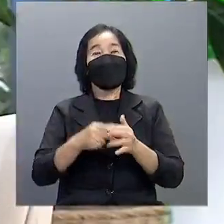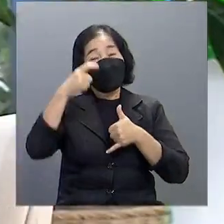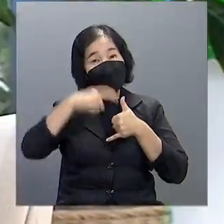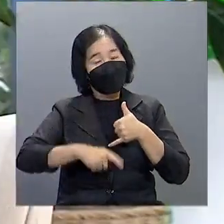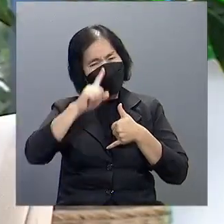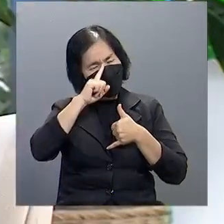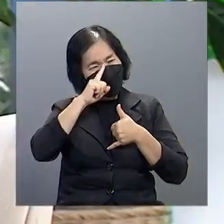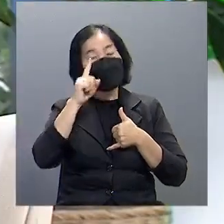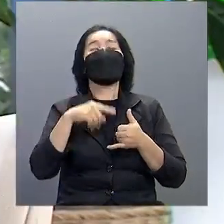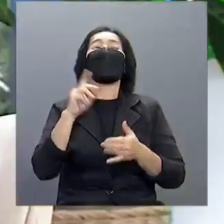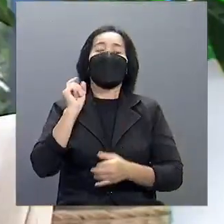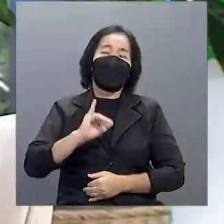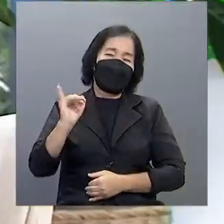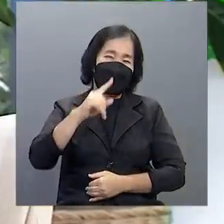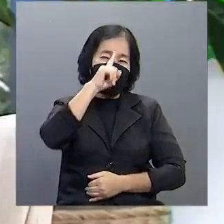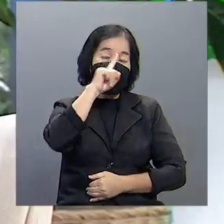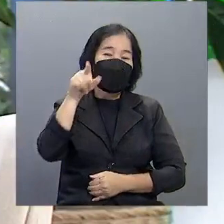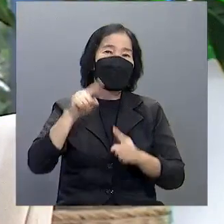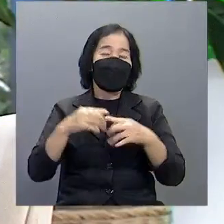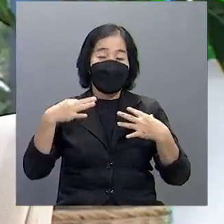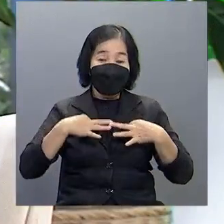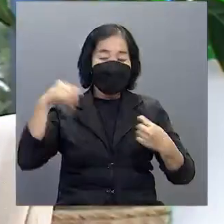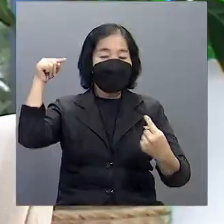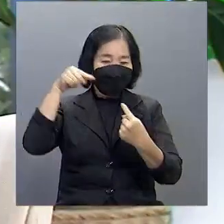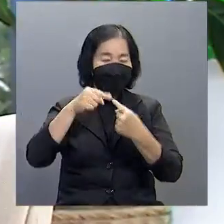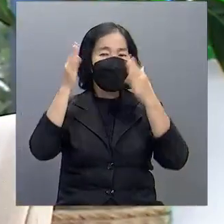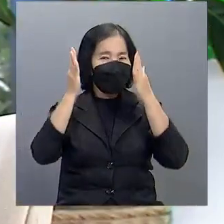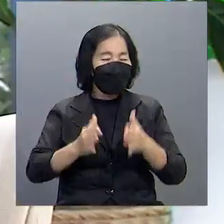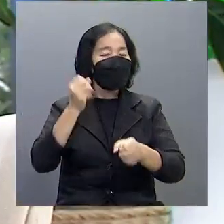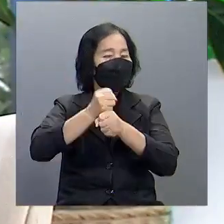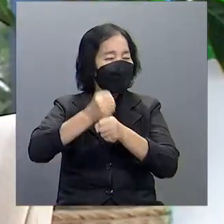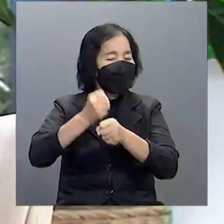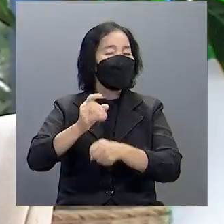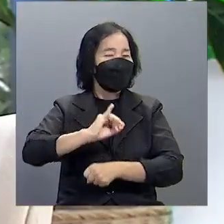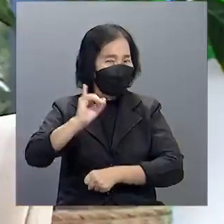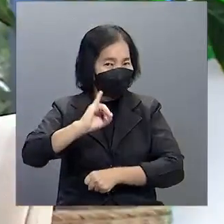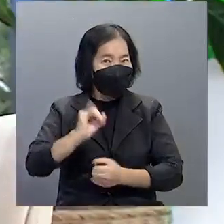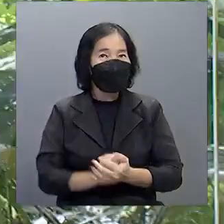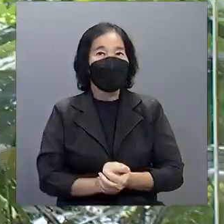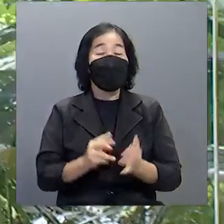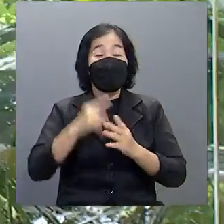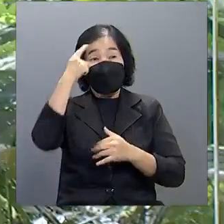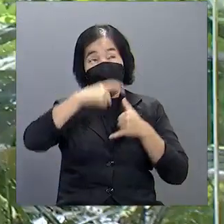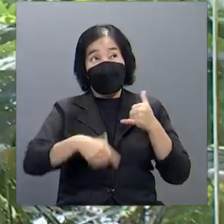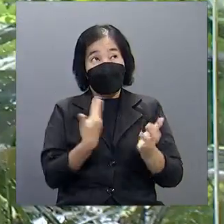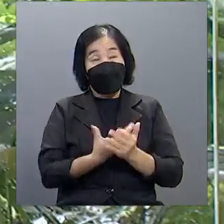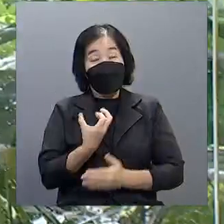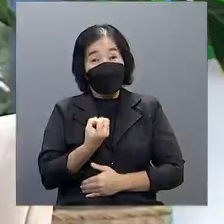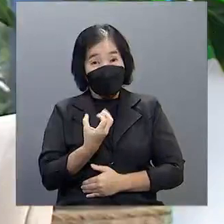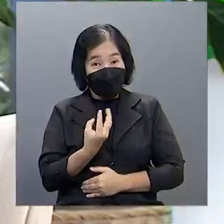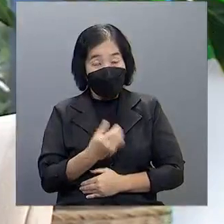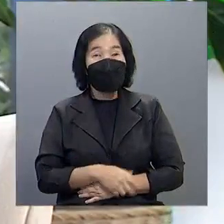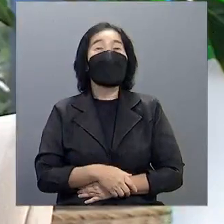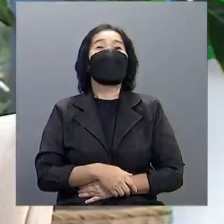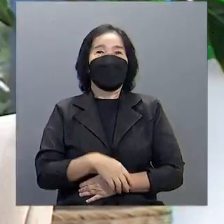เห็นไหมเสื้อมันบ่งบอกมันเลือกคนใส ่หรอน้องเป็นคนมีค่าพี่ชมพู ่ หมายถึงน้ำค่าไฟค่าบ้